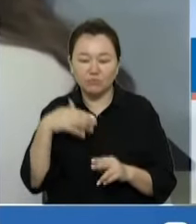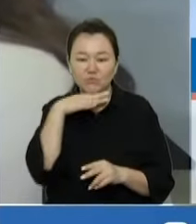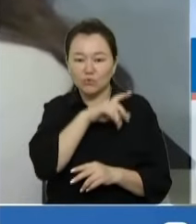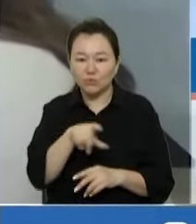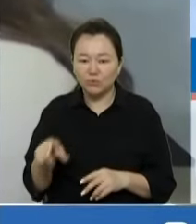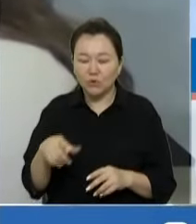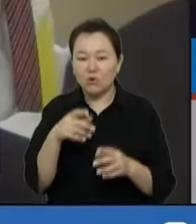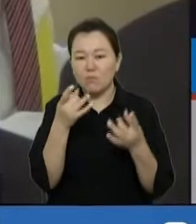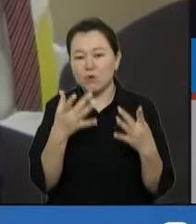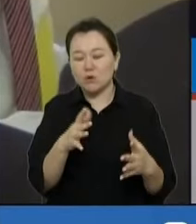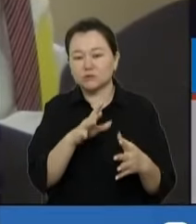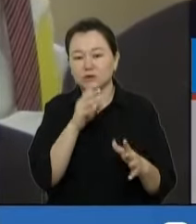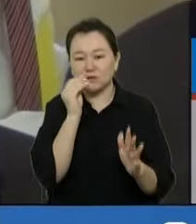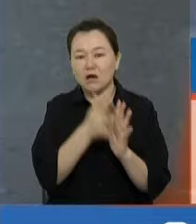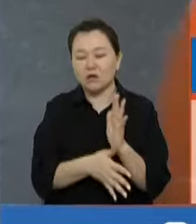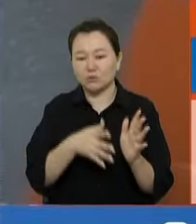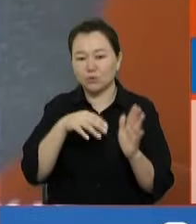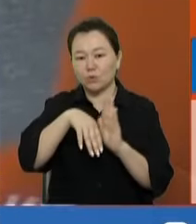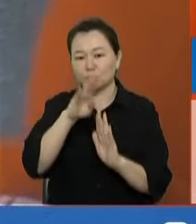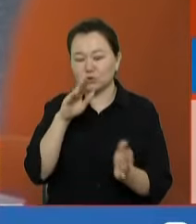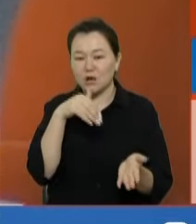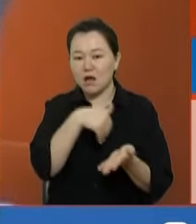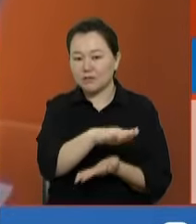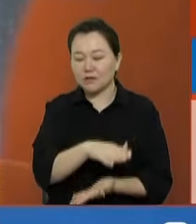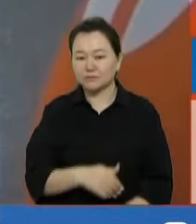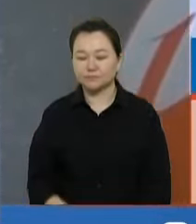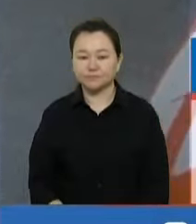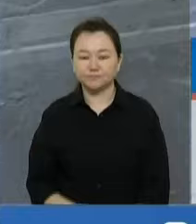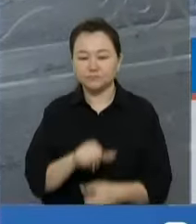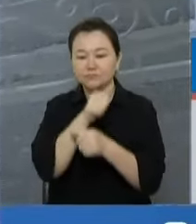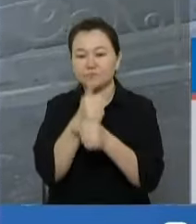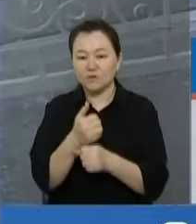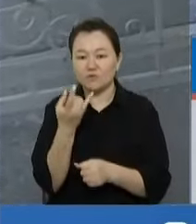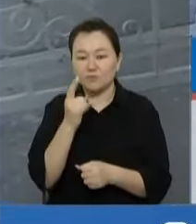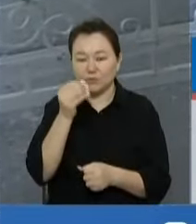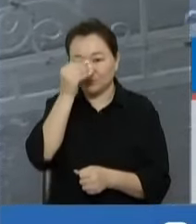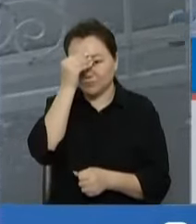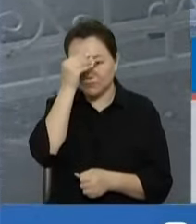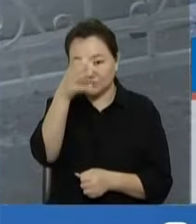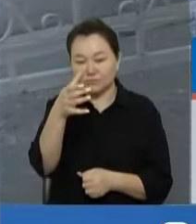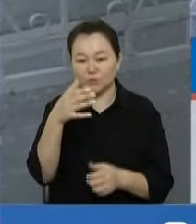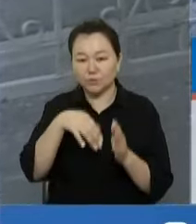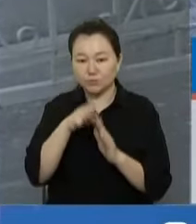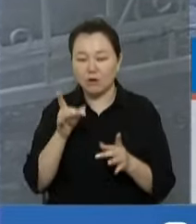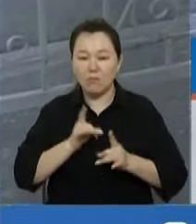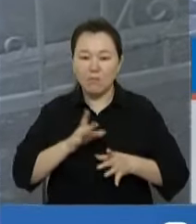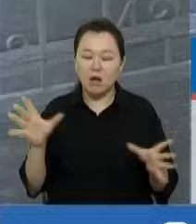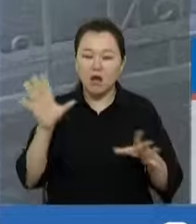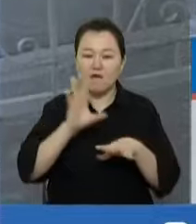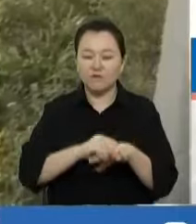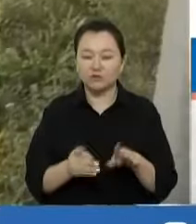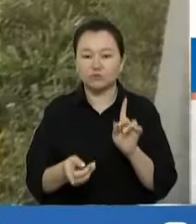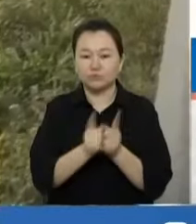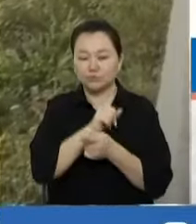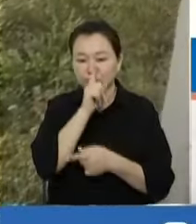бос даңғазадан бас тарту керек деп отыр. Ең бастысы бала жақсы білім алып шықса болды ғой. Салтанатты кештер ештеңе өзгеріп